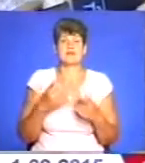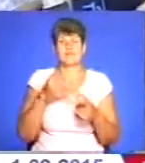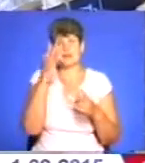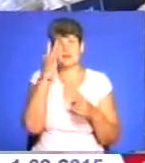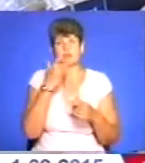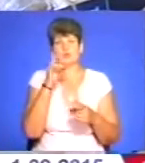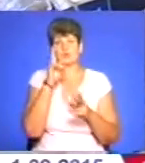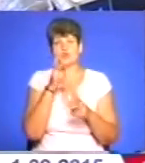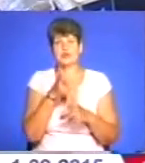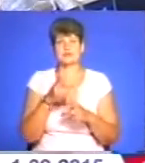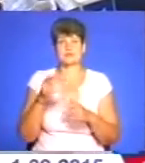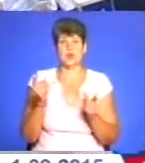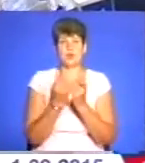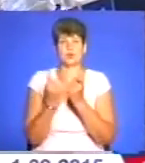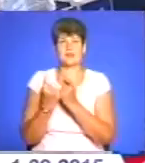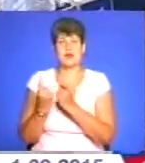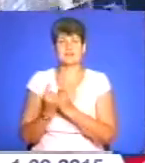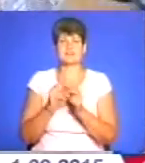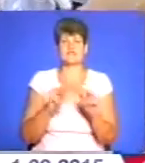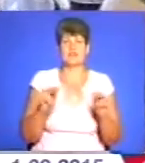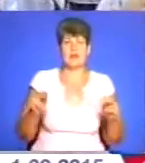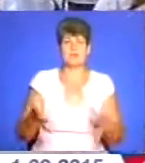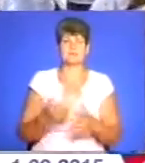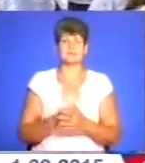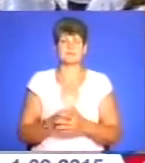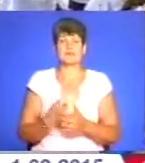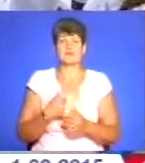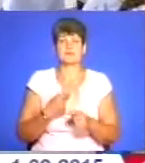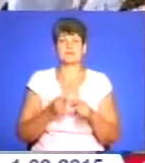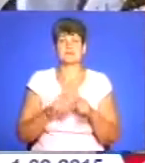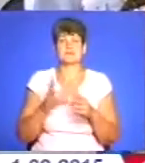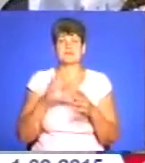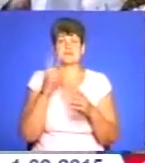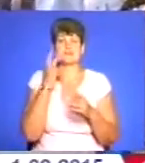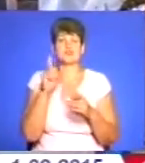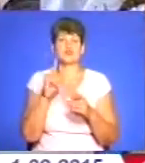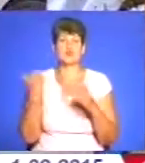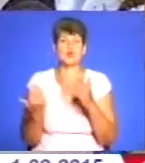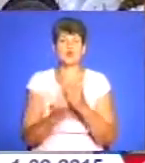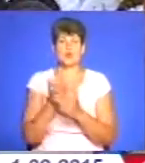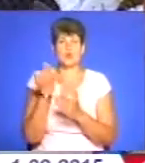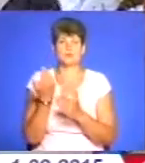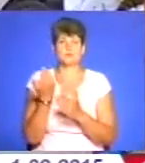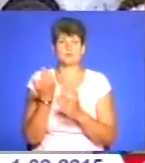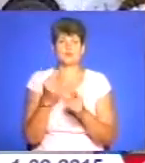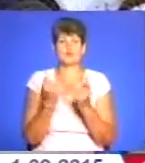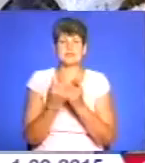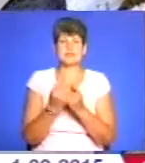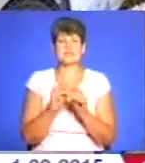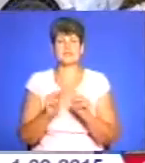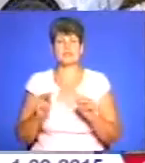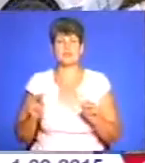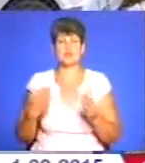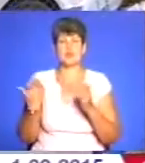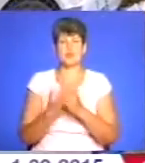за селищем, деколи за вчителями. А для мене це все щось нове, з однокласниками і вчителями.